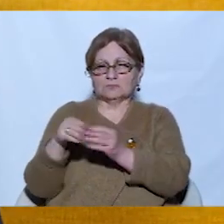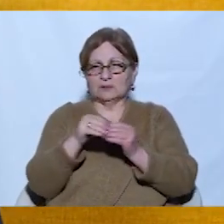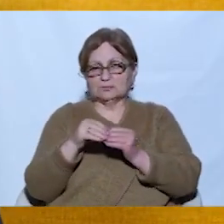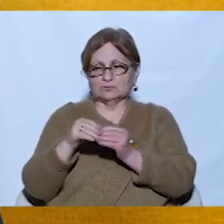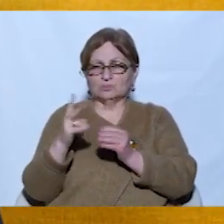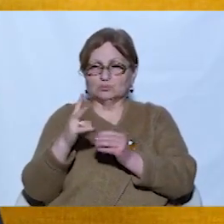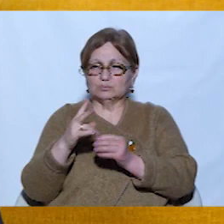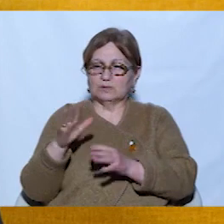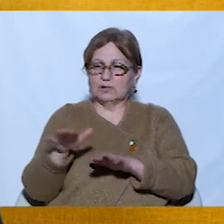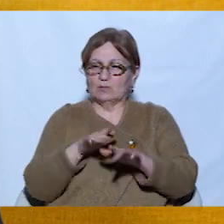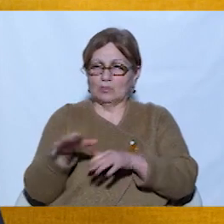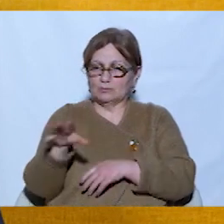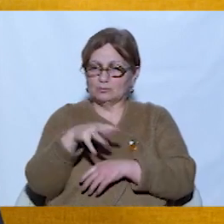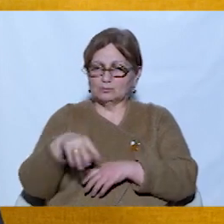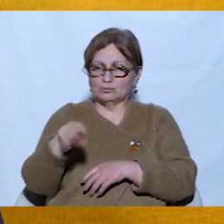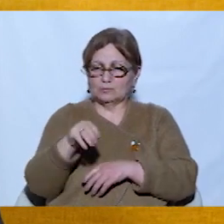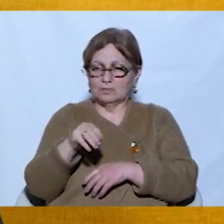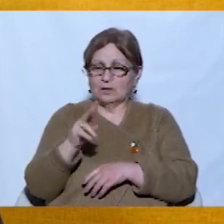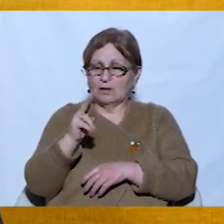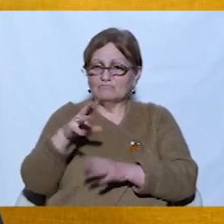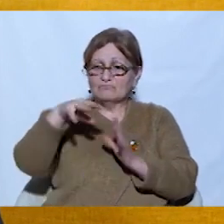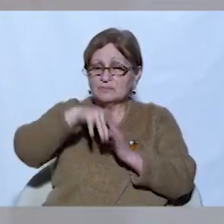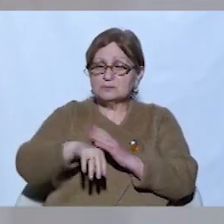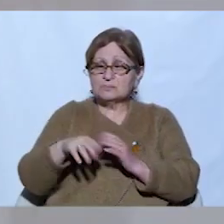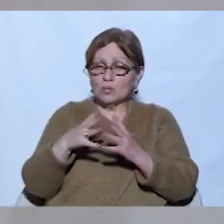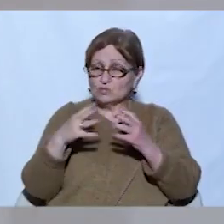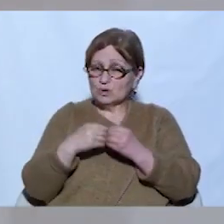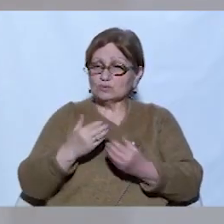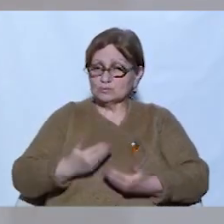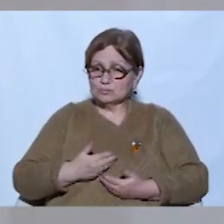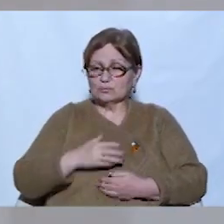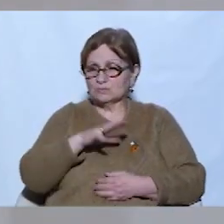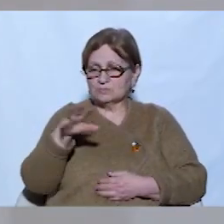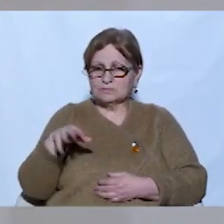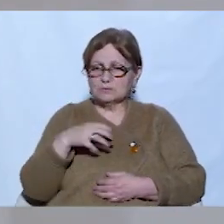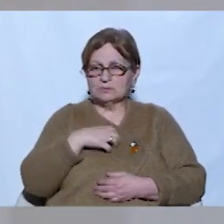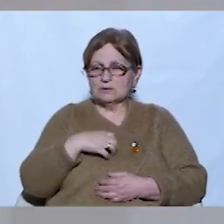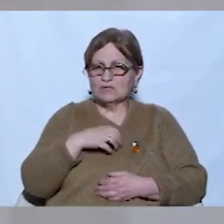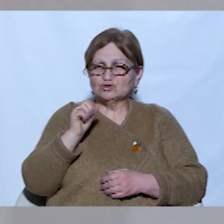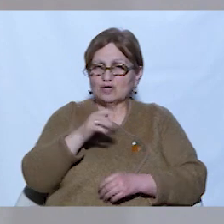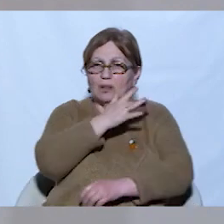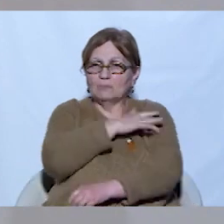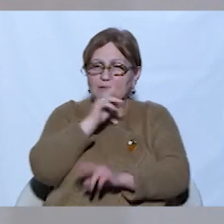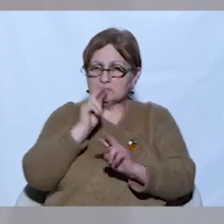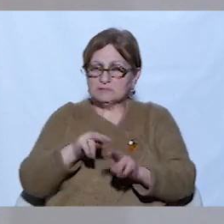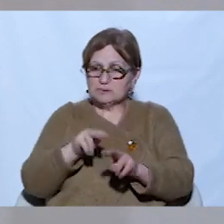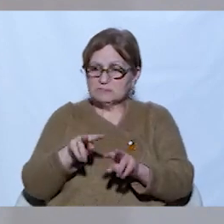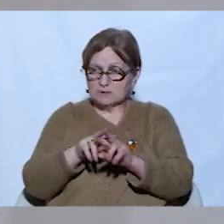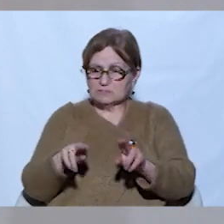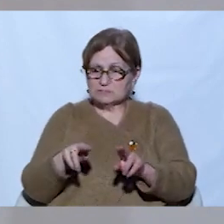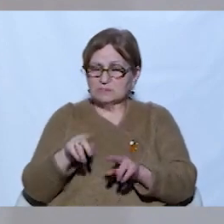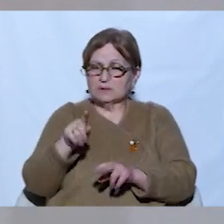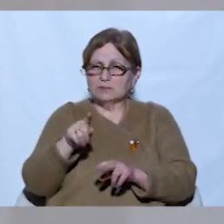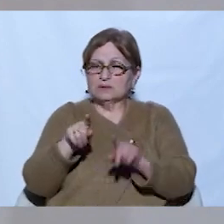პროცესში იმოქმედონ შეთანხმებულად? ძალიან მნიშვნელოვანი არის, რომ ვინც ცხოვრობს იმ კონკრეტულ ოჯახში, აბსოლუტურად ყველა იყოს, მათ შორის